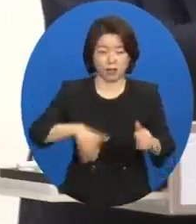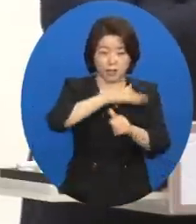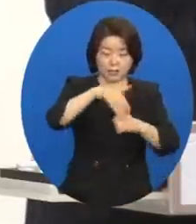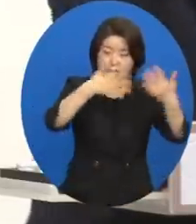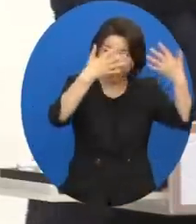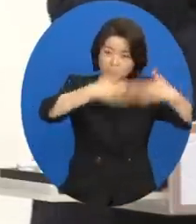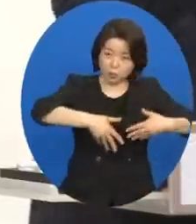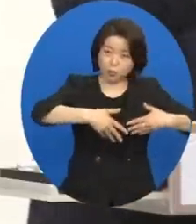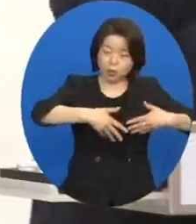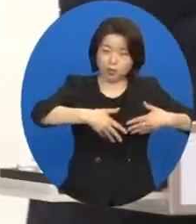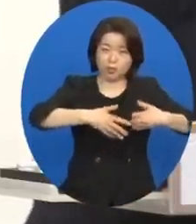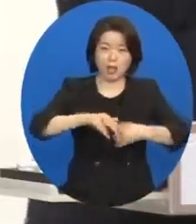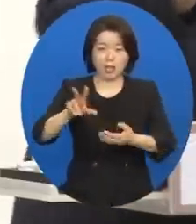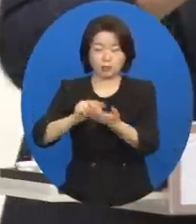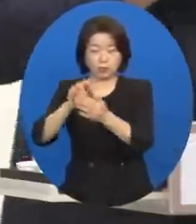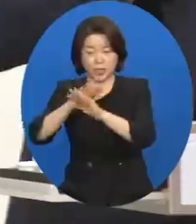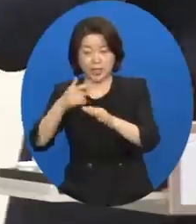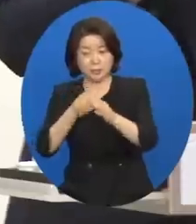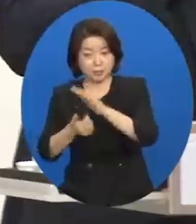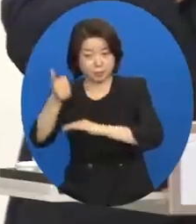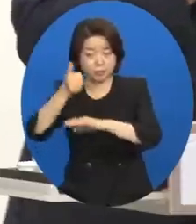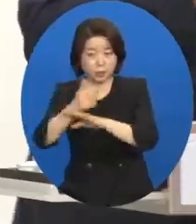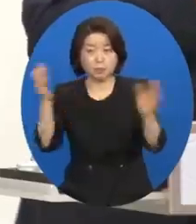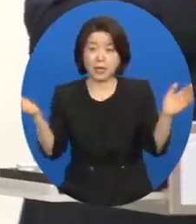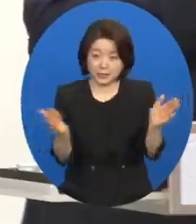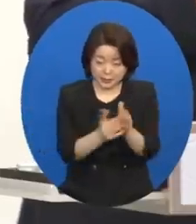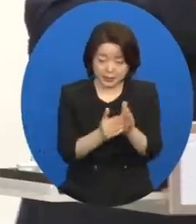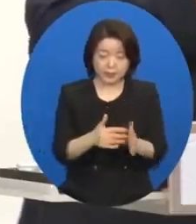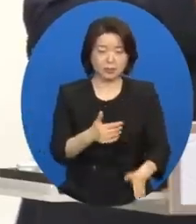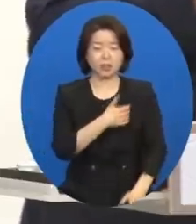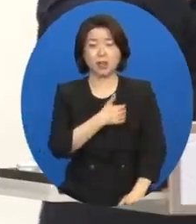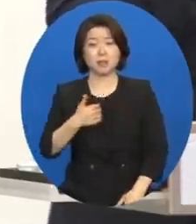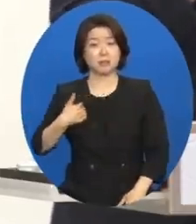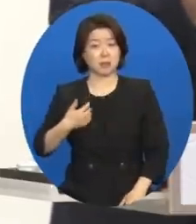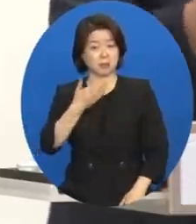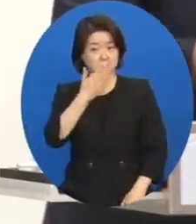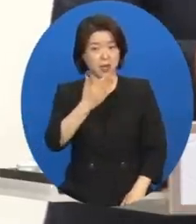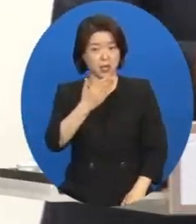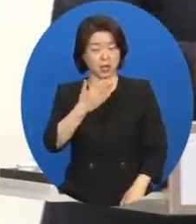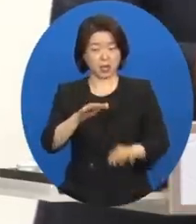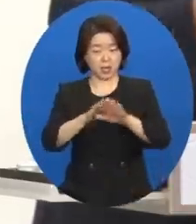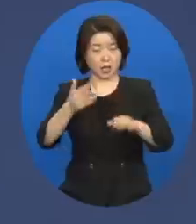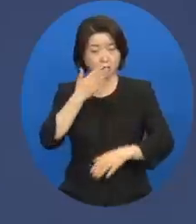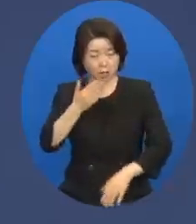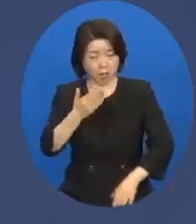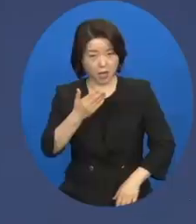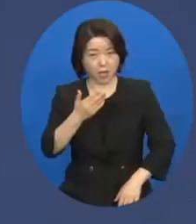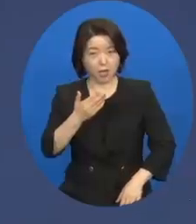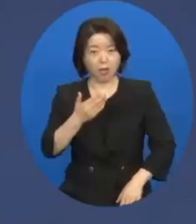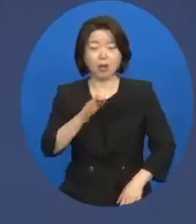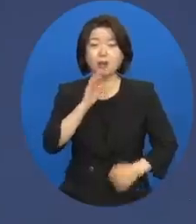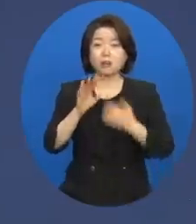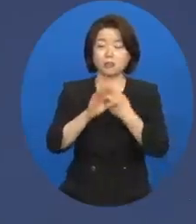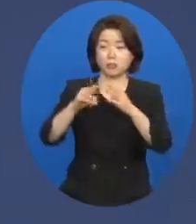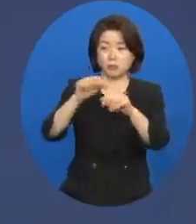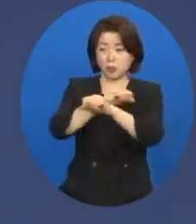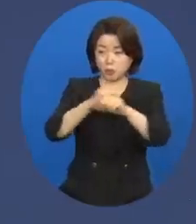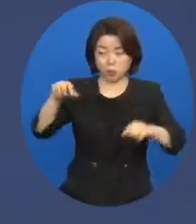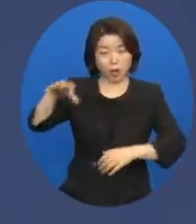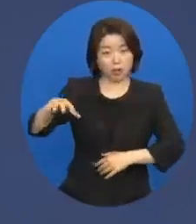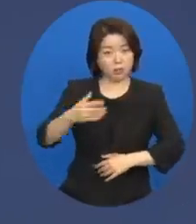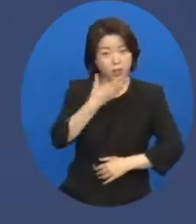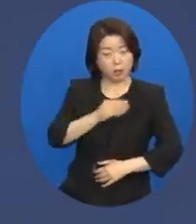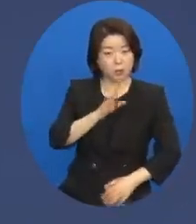조건, 문제 해결 소원 성취만 되면 만족할 수 있고 해결이 될 수 있다면 그러면 광야에서는 행복했어야